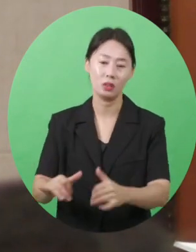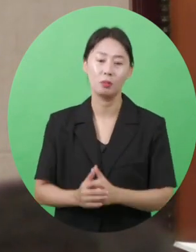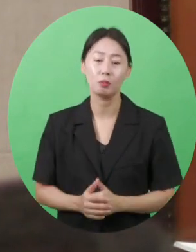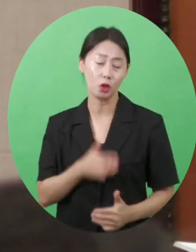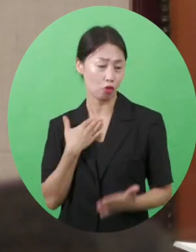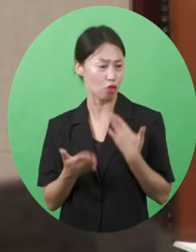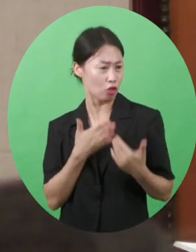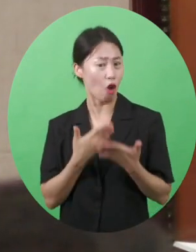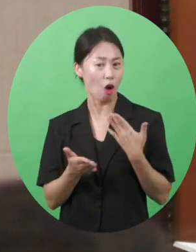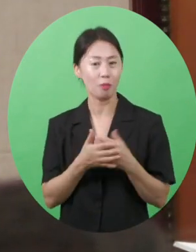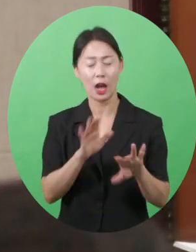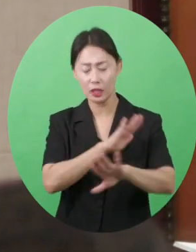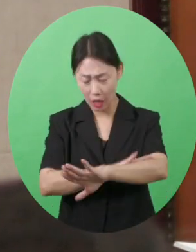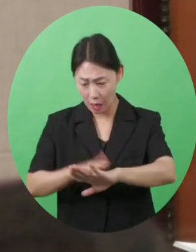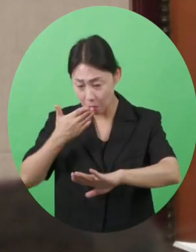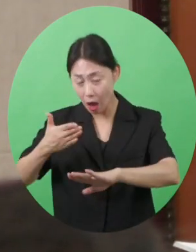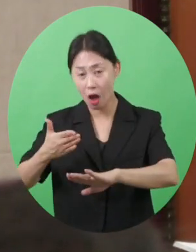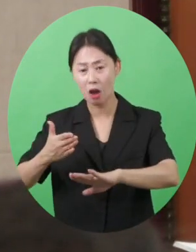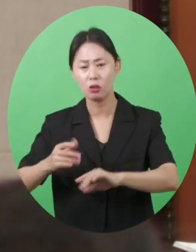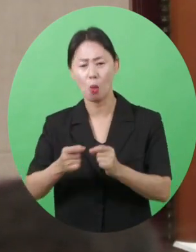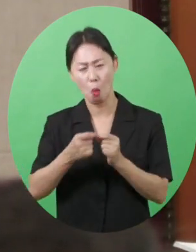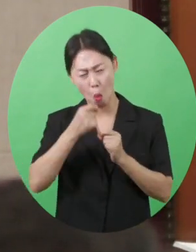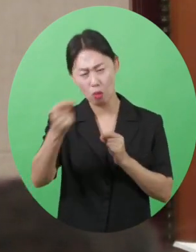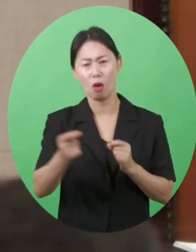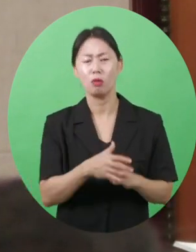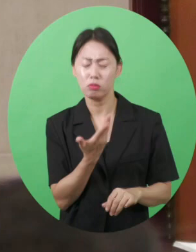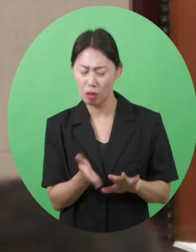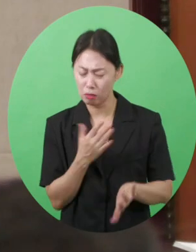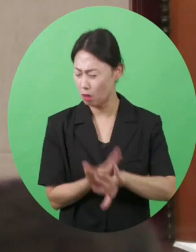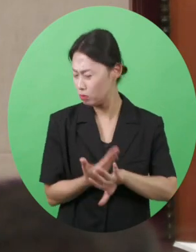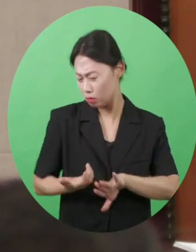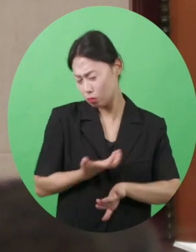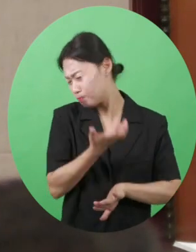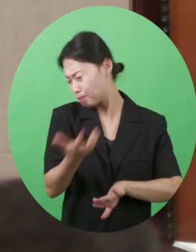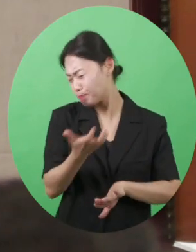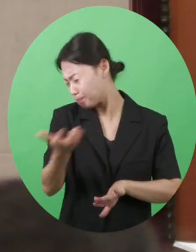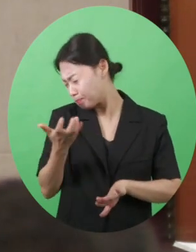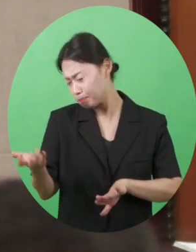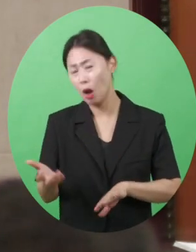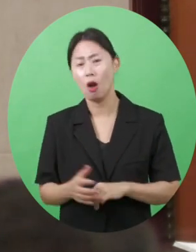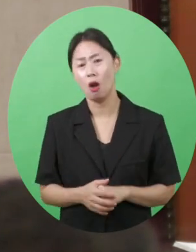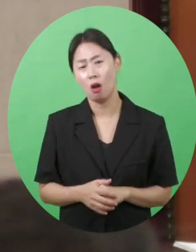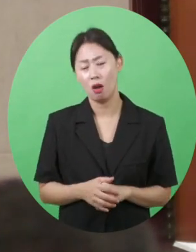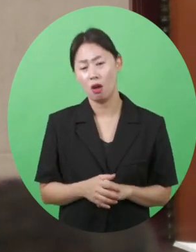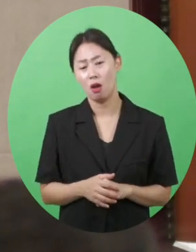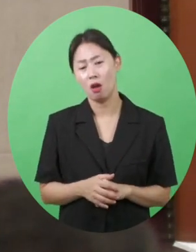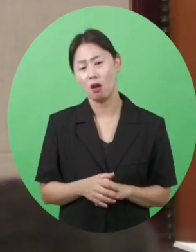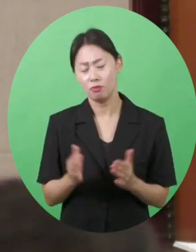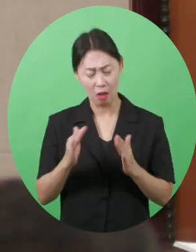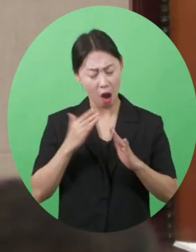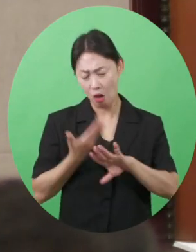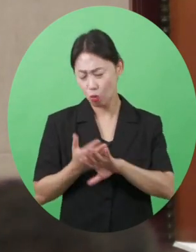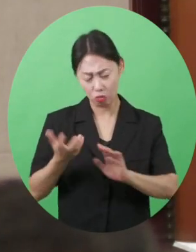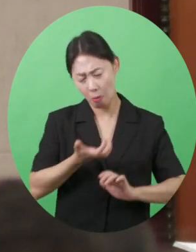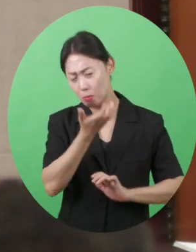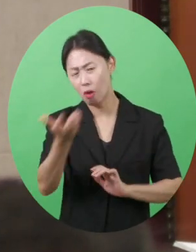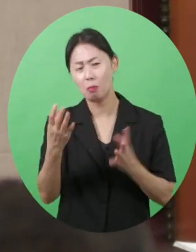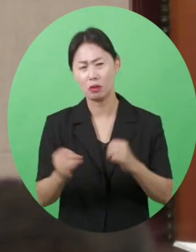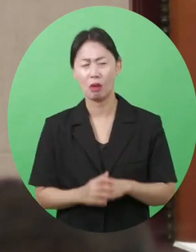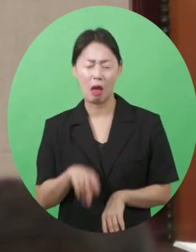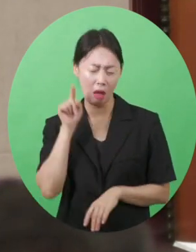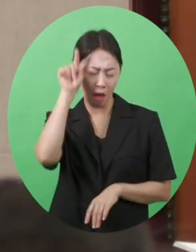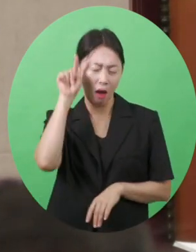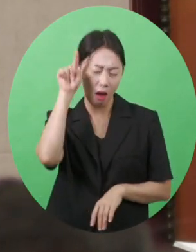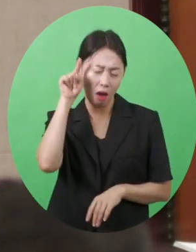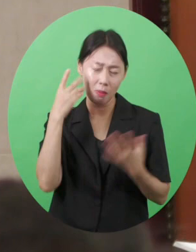그 경험들을 살릴 수 있도록. 그런데 이중일이 매우 높습니다. 어찌됐든 근무 조건이 굉장히 열악하고요.